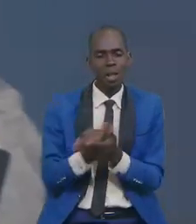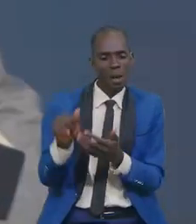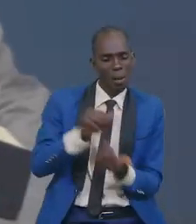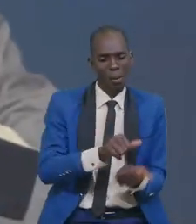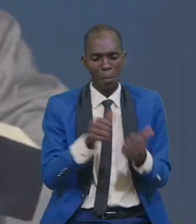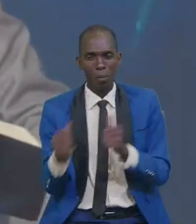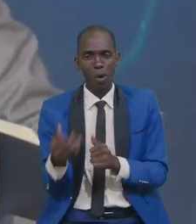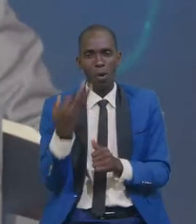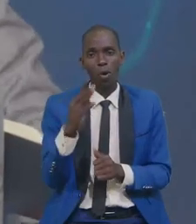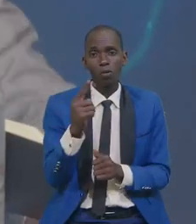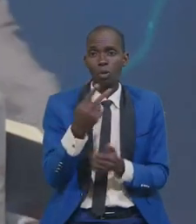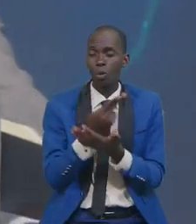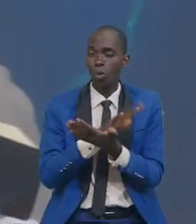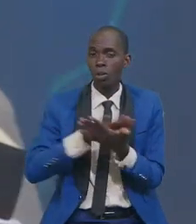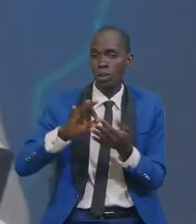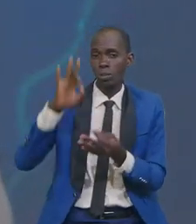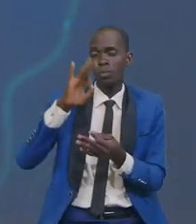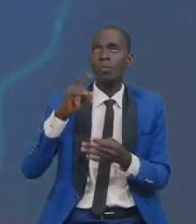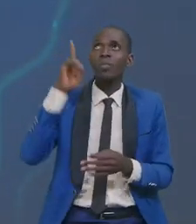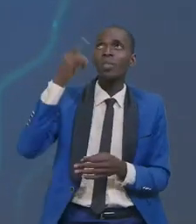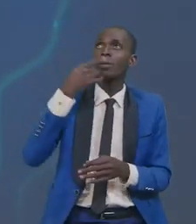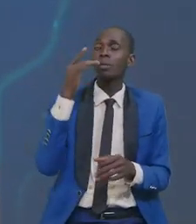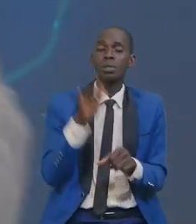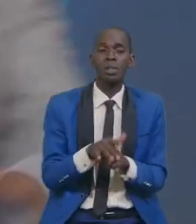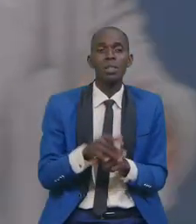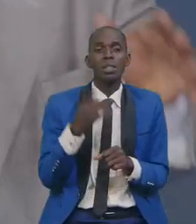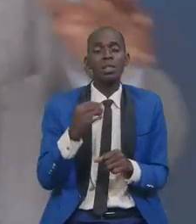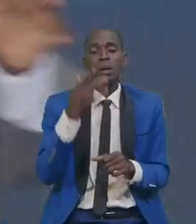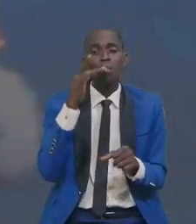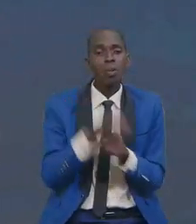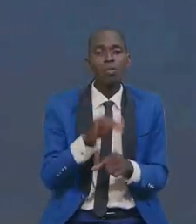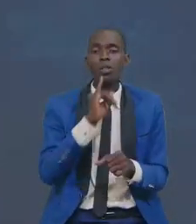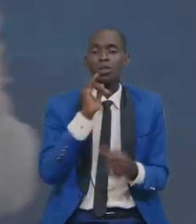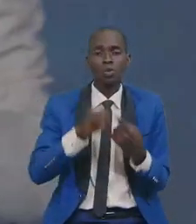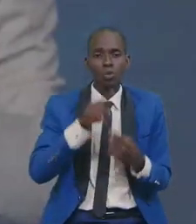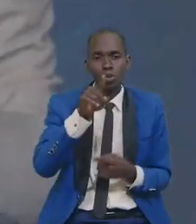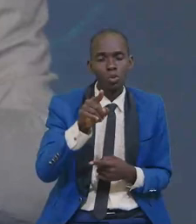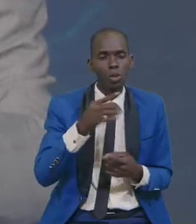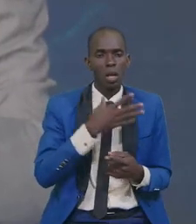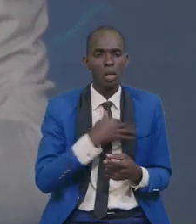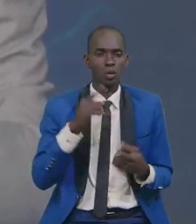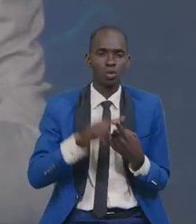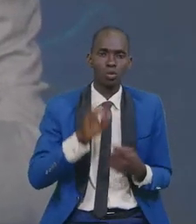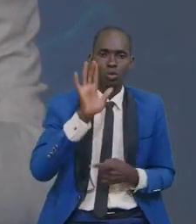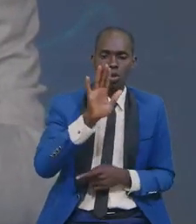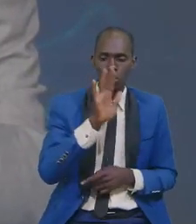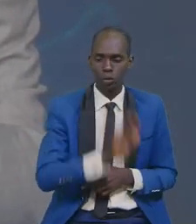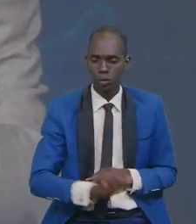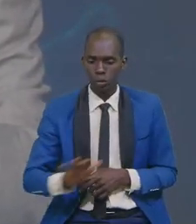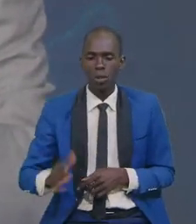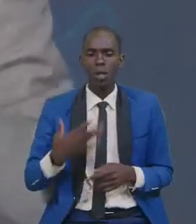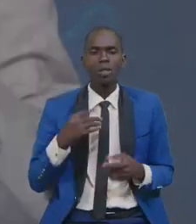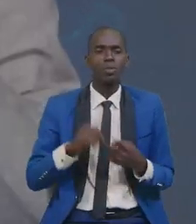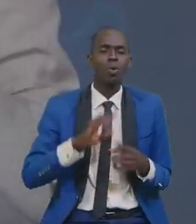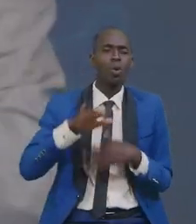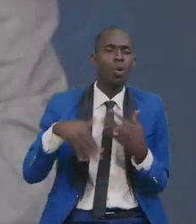de cette immersion et du Saint-Esprit. Il dit, car la promesse est pour vous, pour vos enfants et pour tous ceux qui